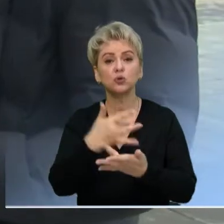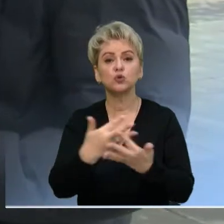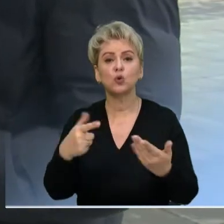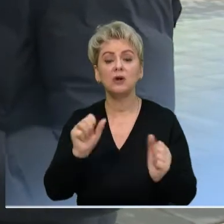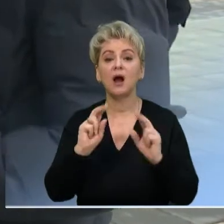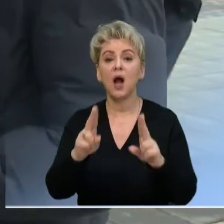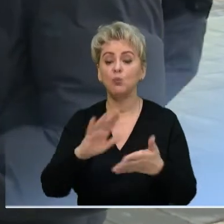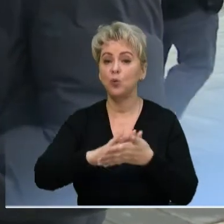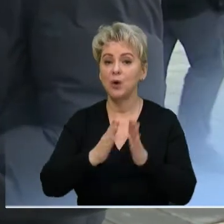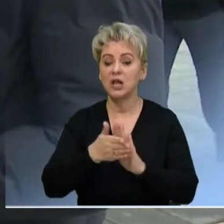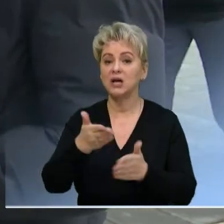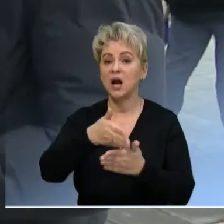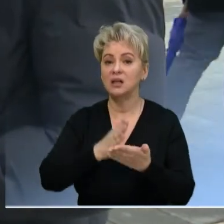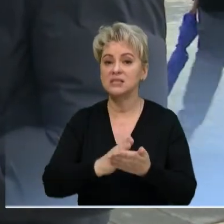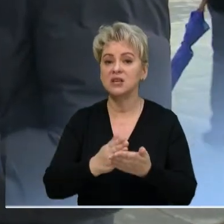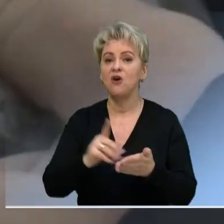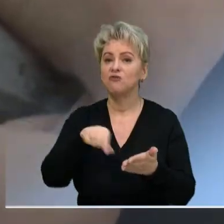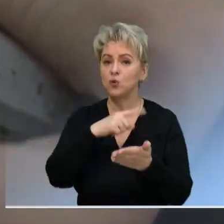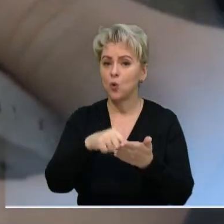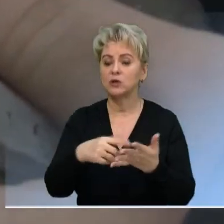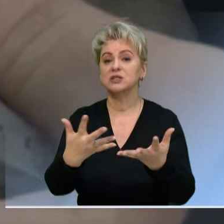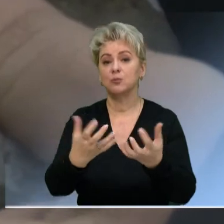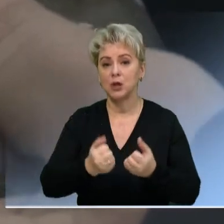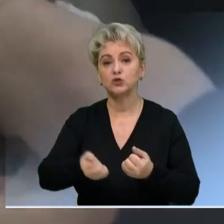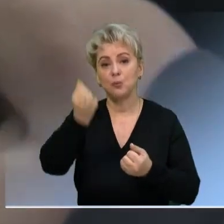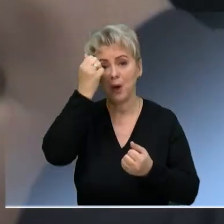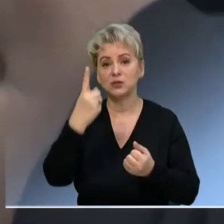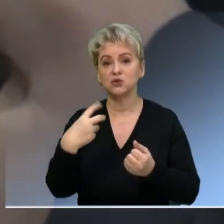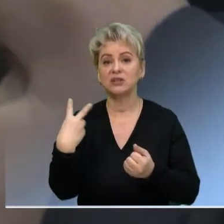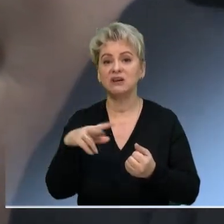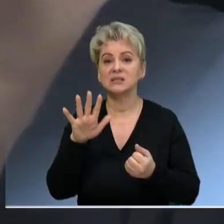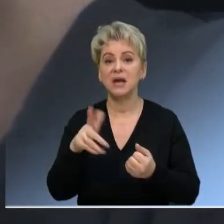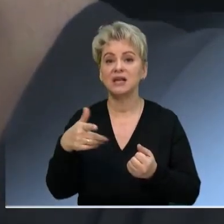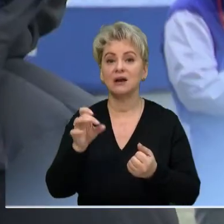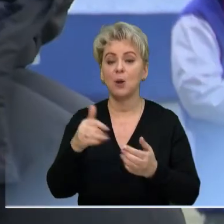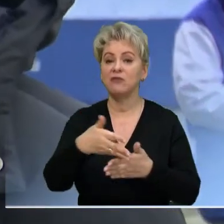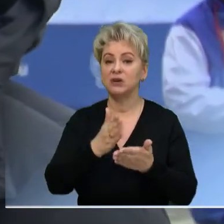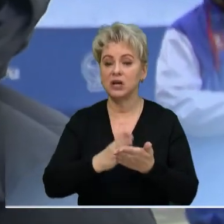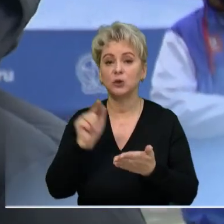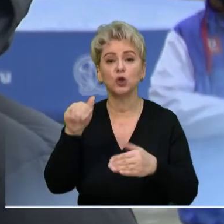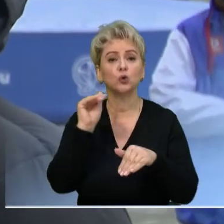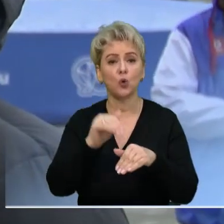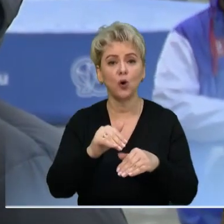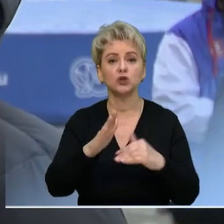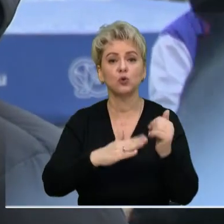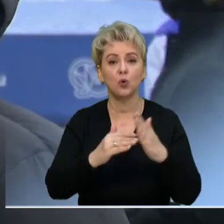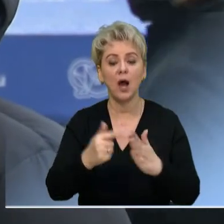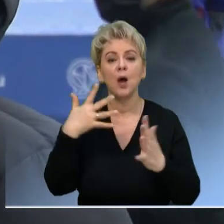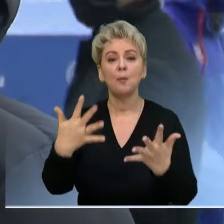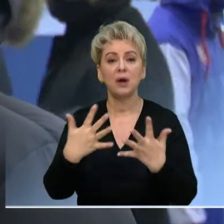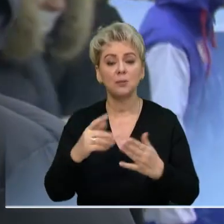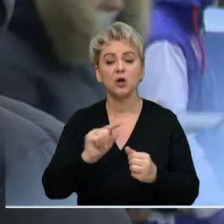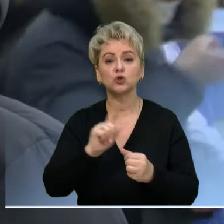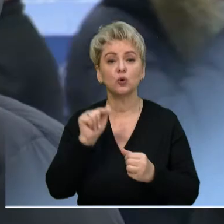сколько и кому полагалось хлеба в осажденном городе, и получают памятные 125 граммов. Ты трогаешь руками, ты понимаешь, на что